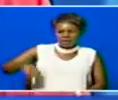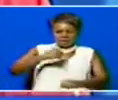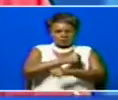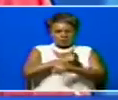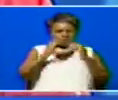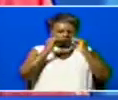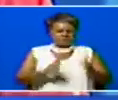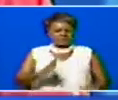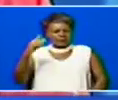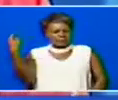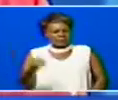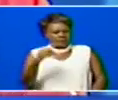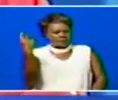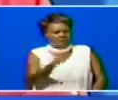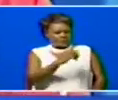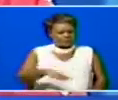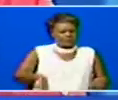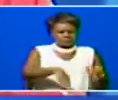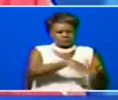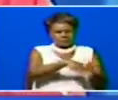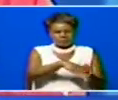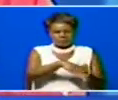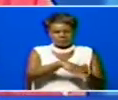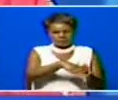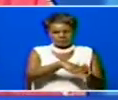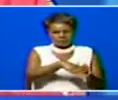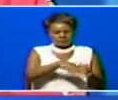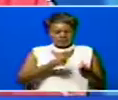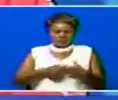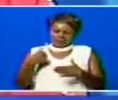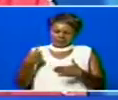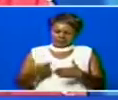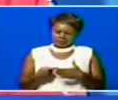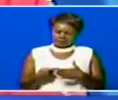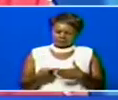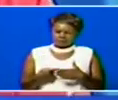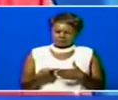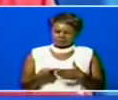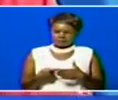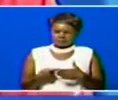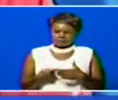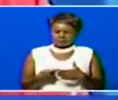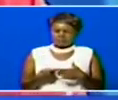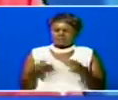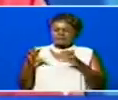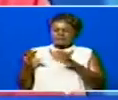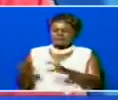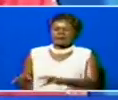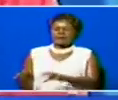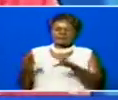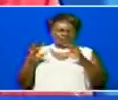mwalimu anakuchapa, unafukuzwa. Hapo ikawa mateso imekuwa